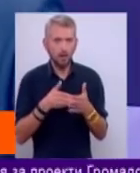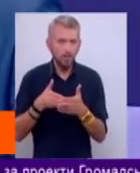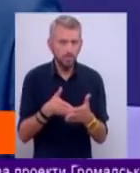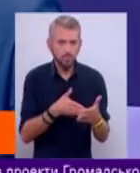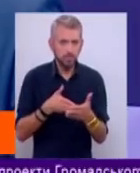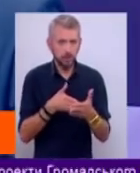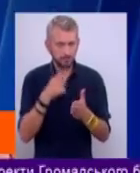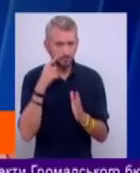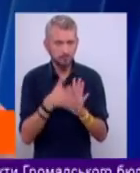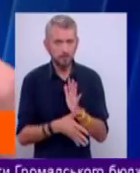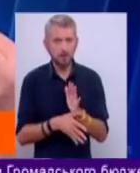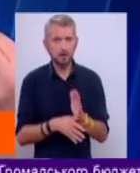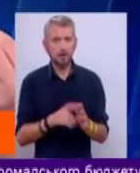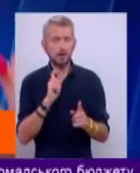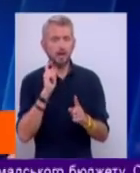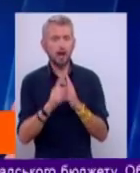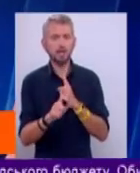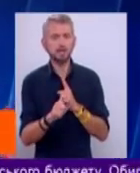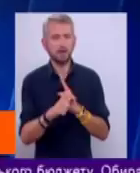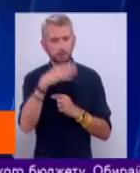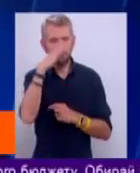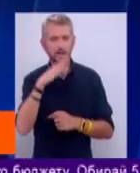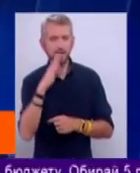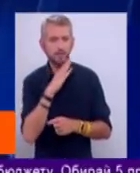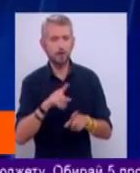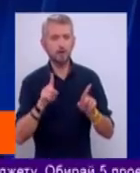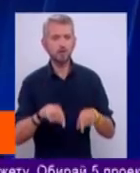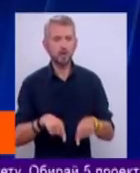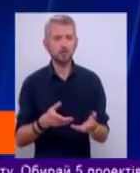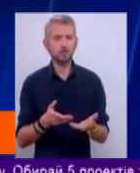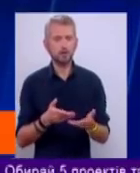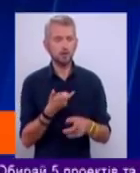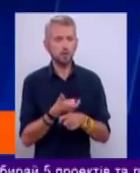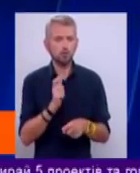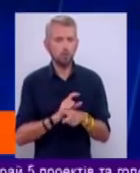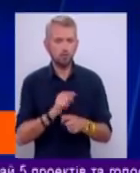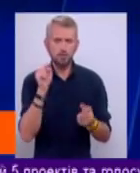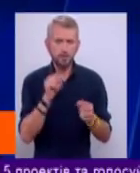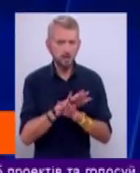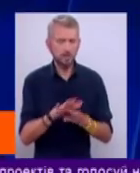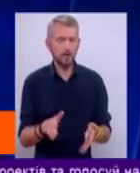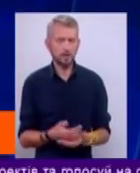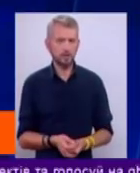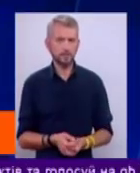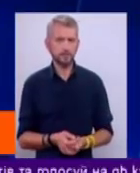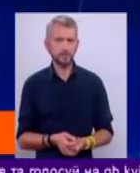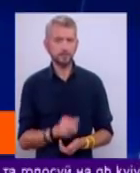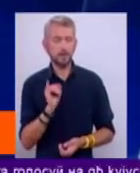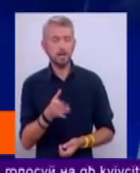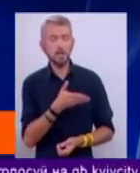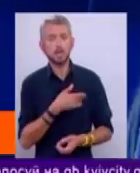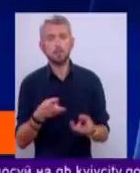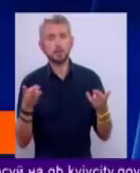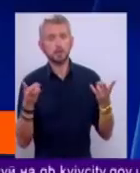Угу. Розумієте, реакція батьків теж ну, доволі неадекватна така. І нам